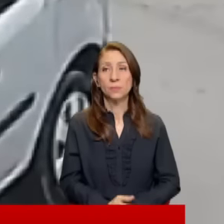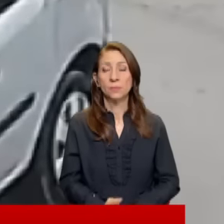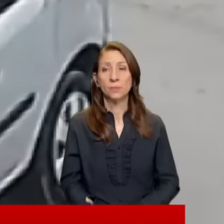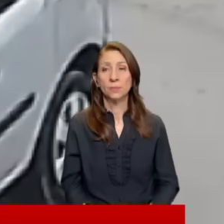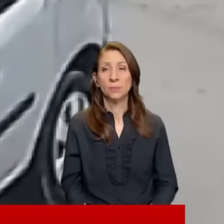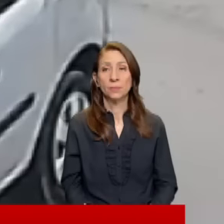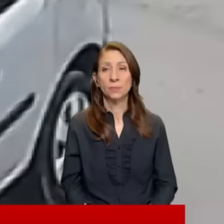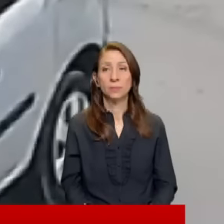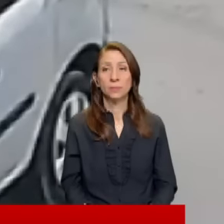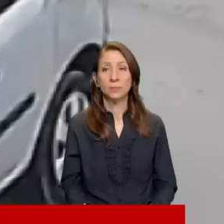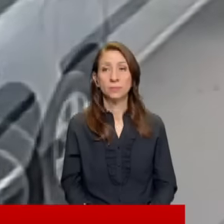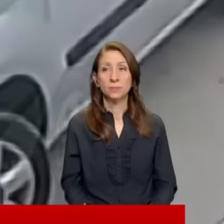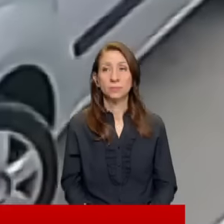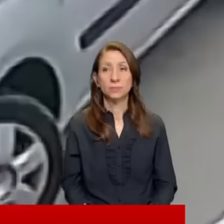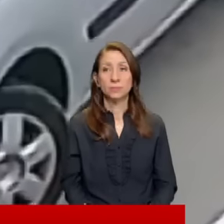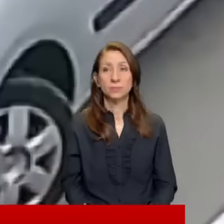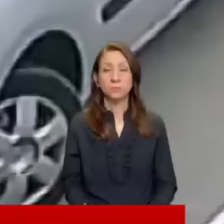tamam